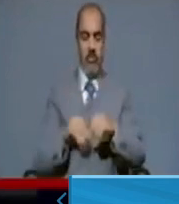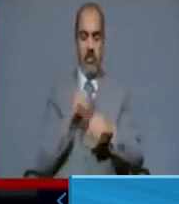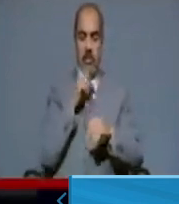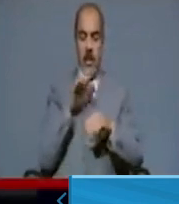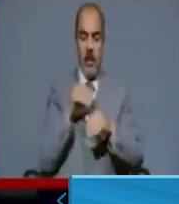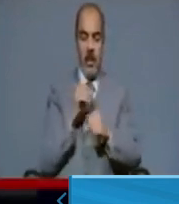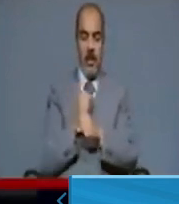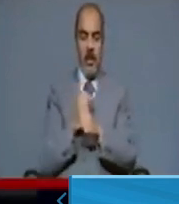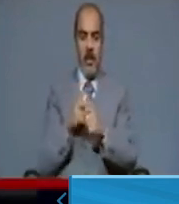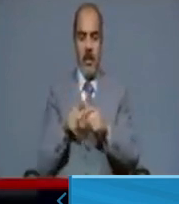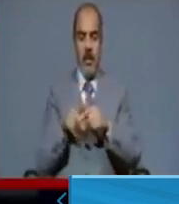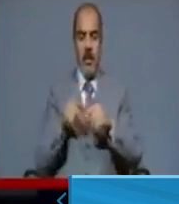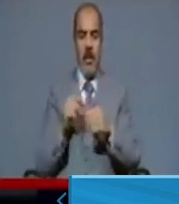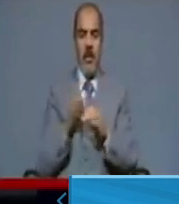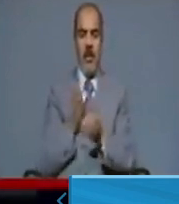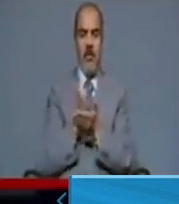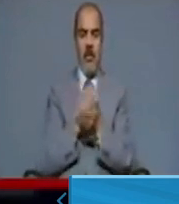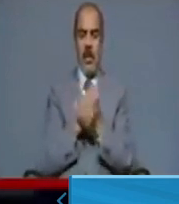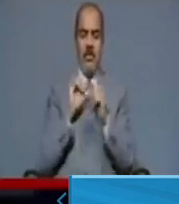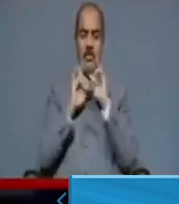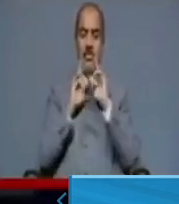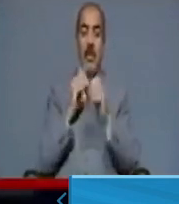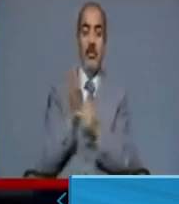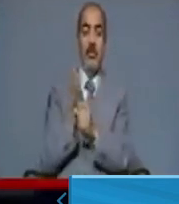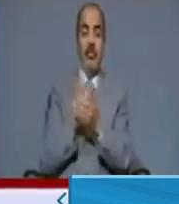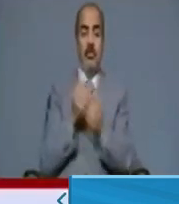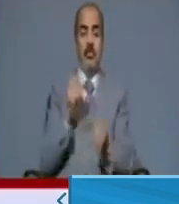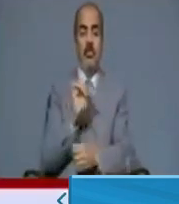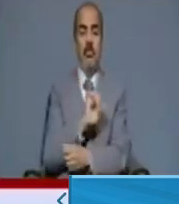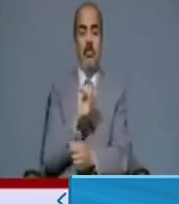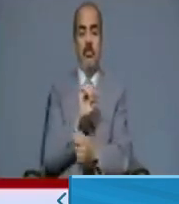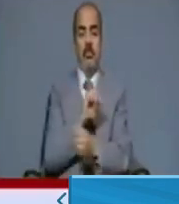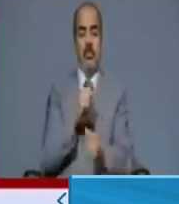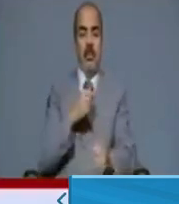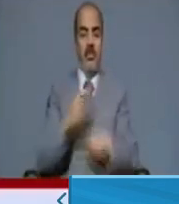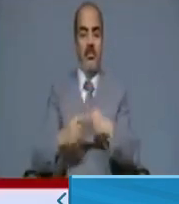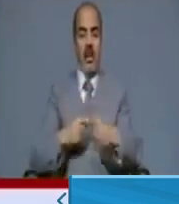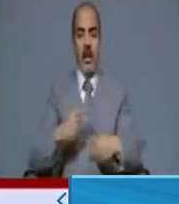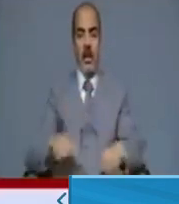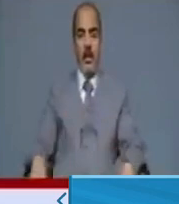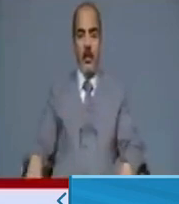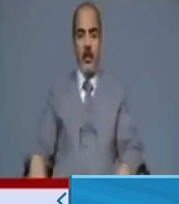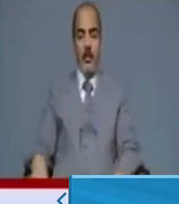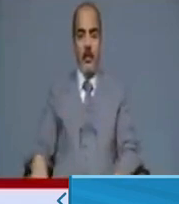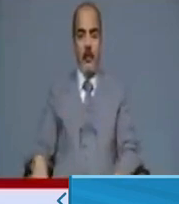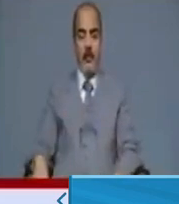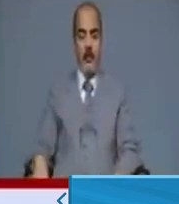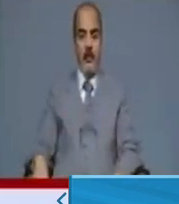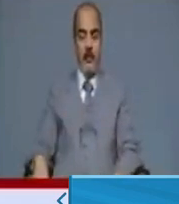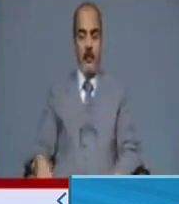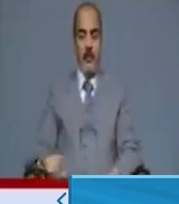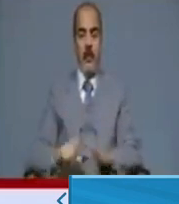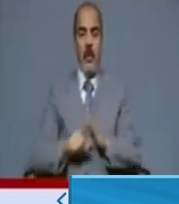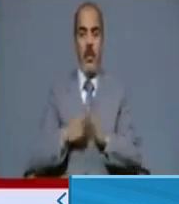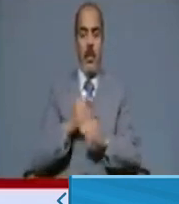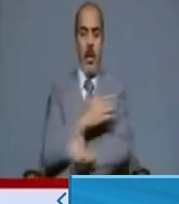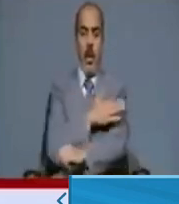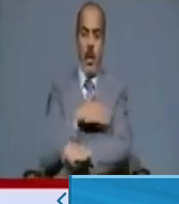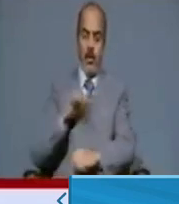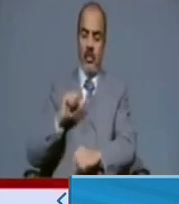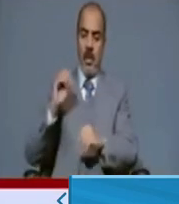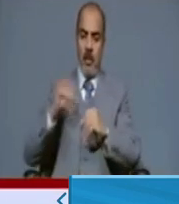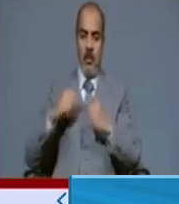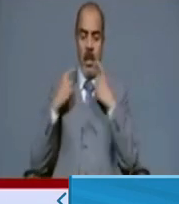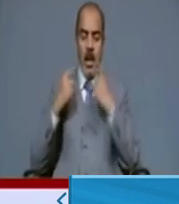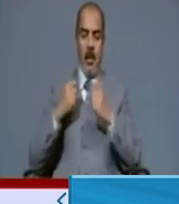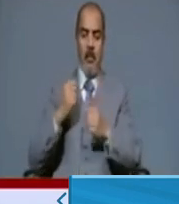جدا، فالحمد لله ربنا وفقني، ابتديت واحده واحده اتعلم، واحده واحده لما حطيت، يعني حطيت حاجه في دماغي، لا انا عايزه